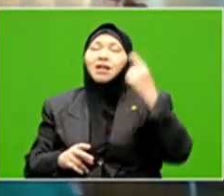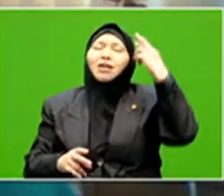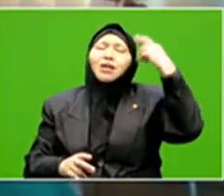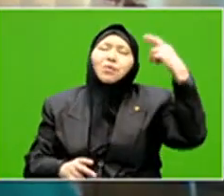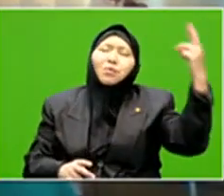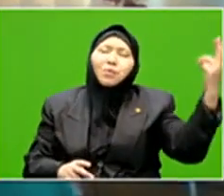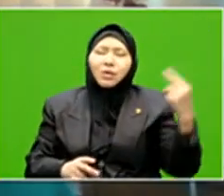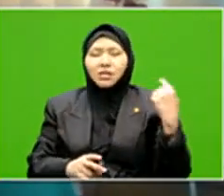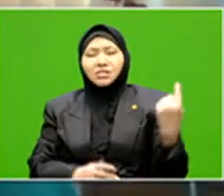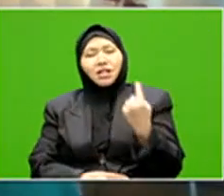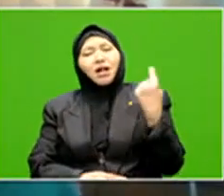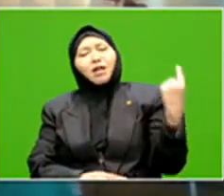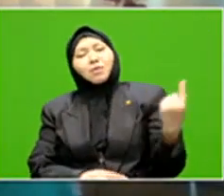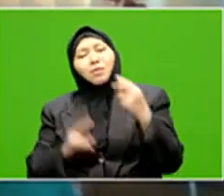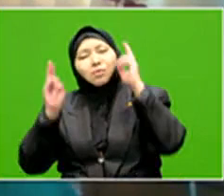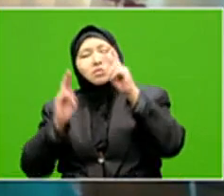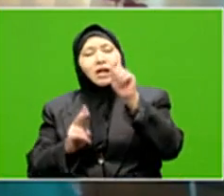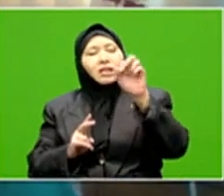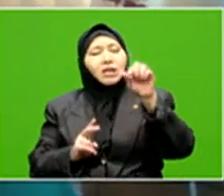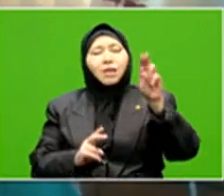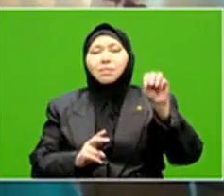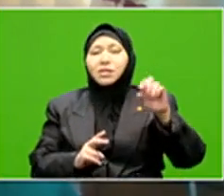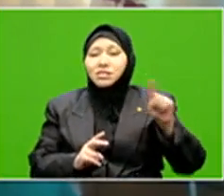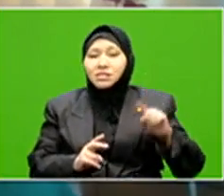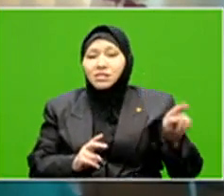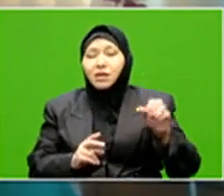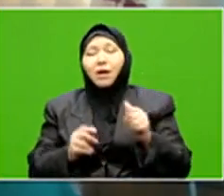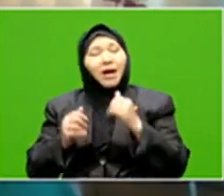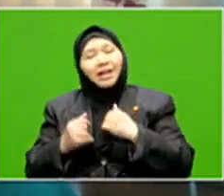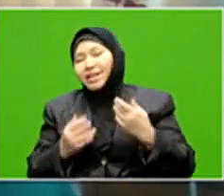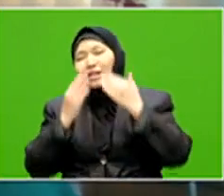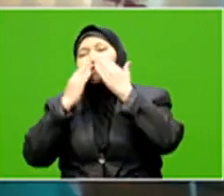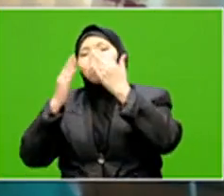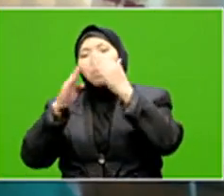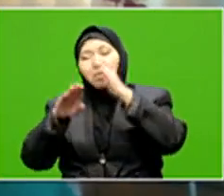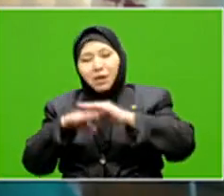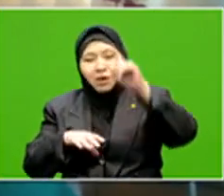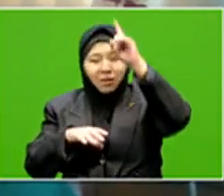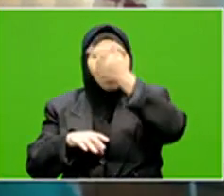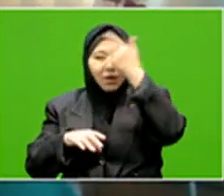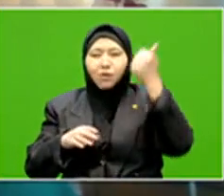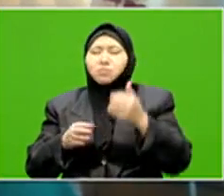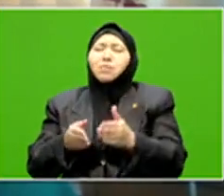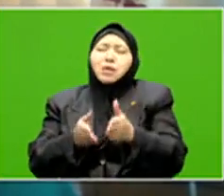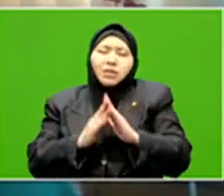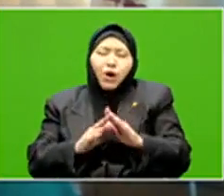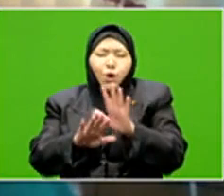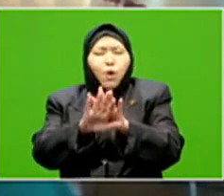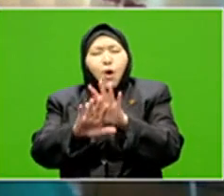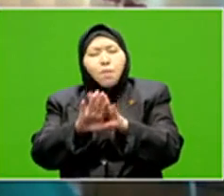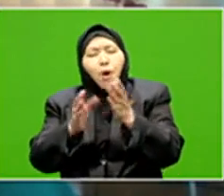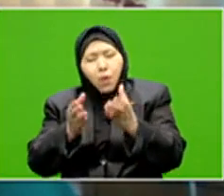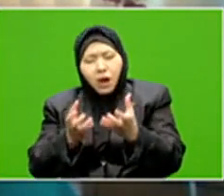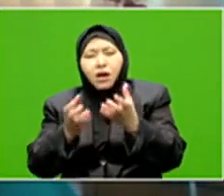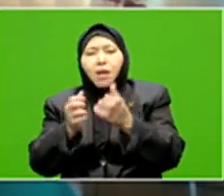masya-Allah. Alhamdulillah kita amat gembira sekali lagi bersama dengan Ustaz Syamsul Hakim. Permintaan ramai Ustaz, ya. Okey, untuk